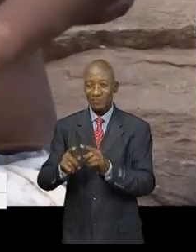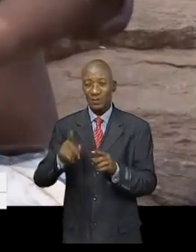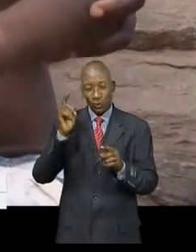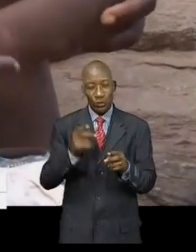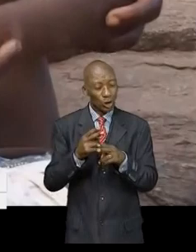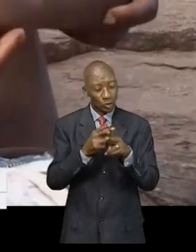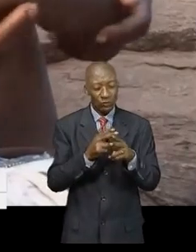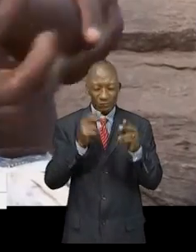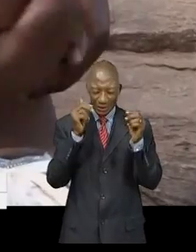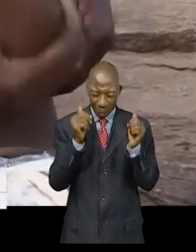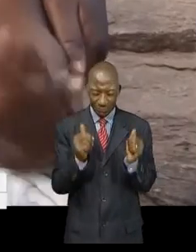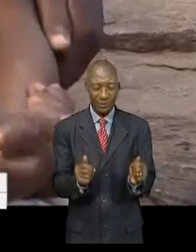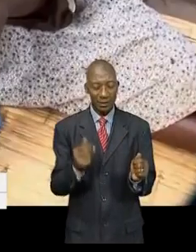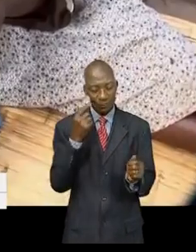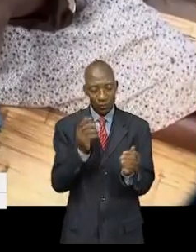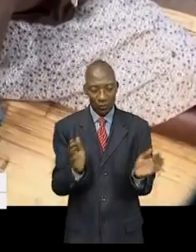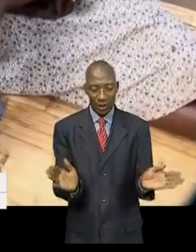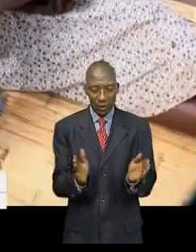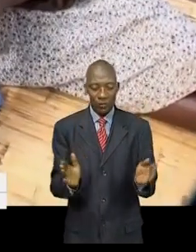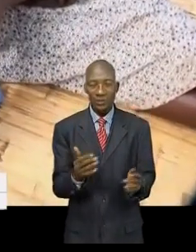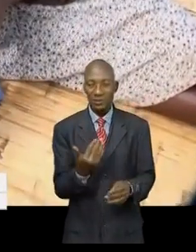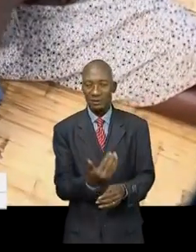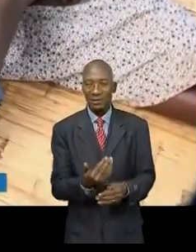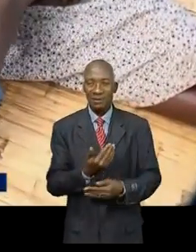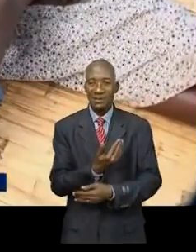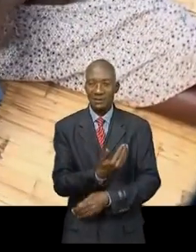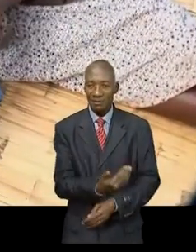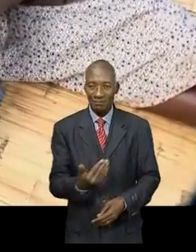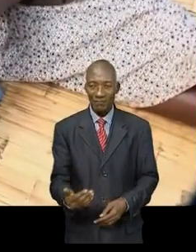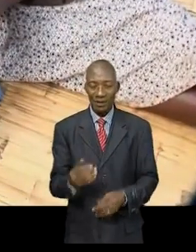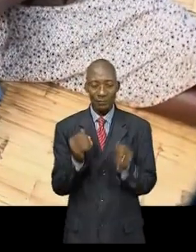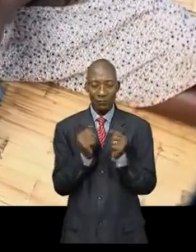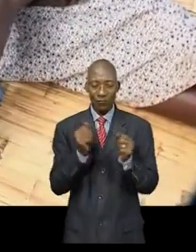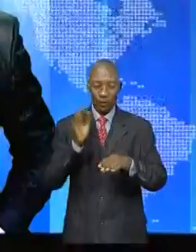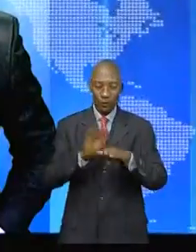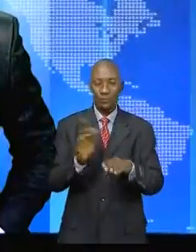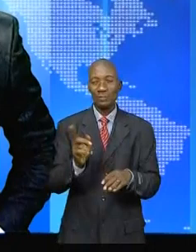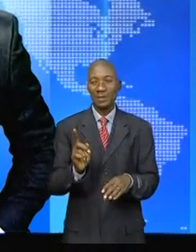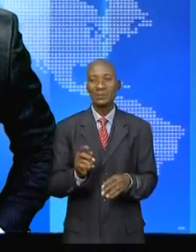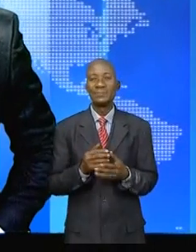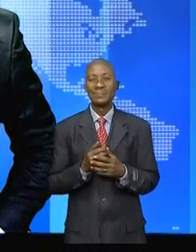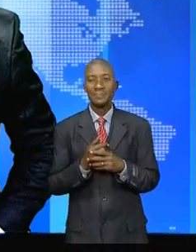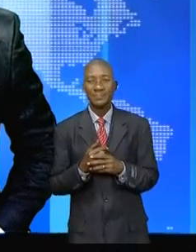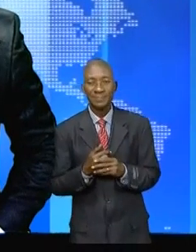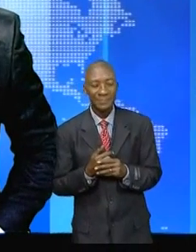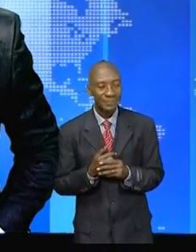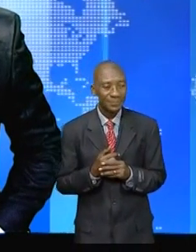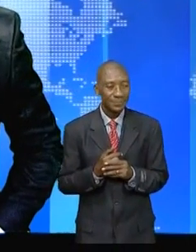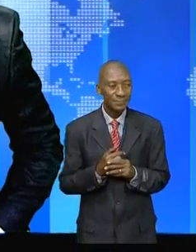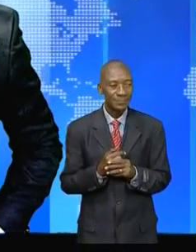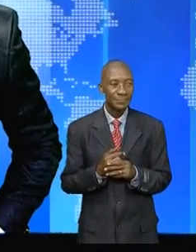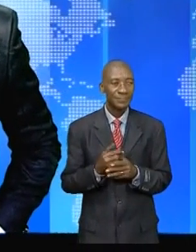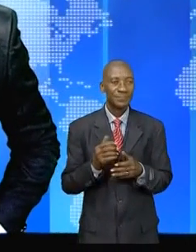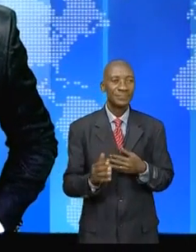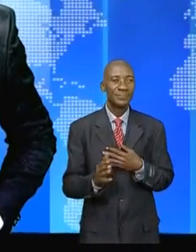le but de bien encadrer les enfants en cette période de froid et de Covid-19. Et les parents ont tout intérêt